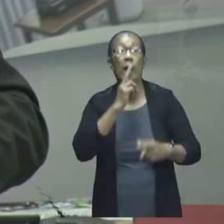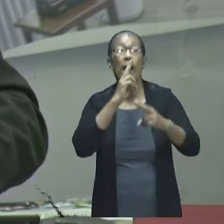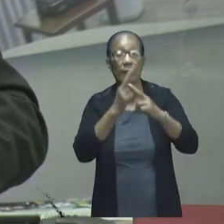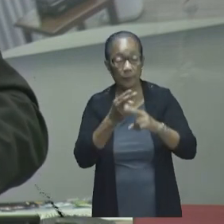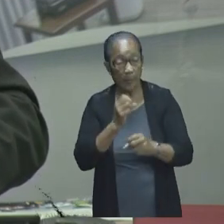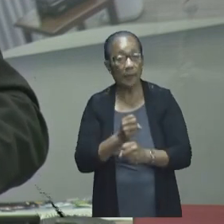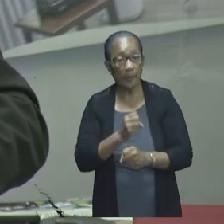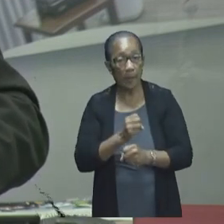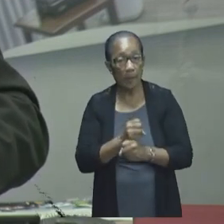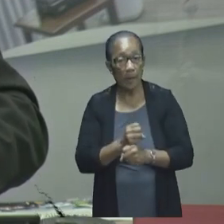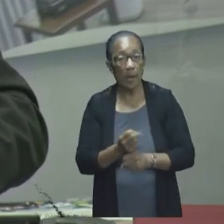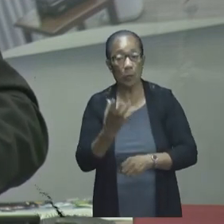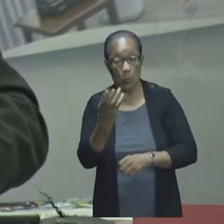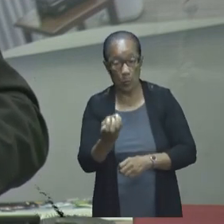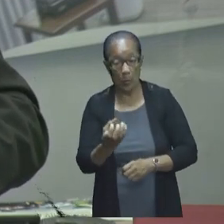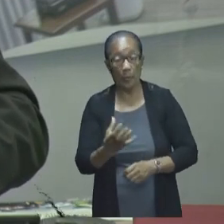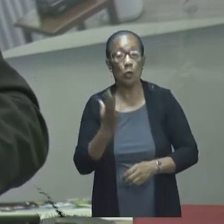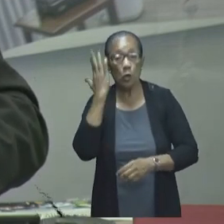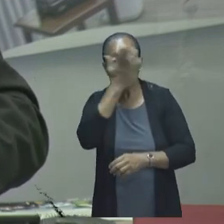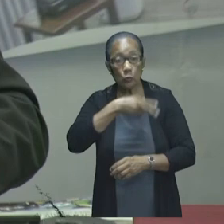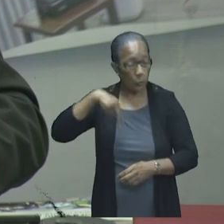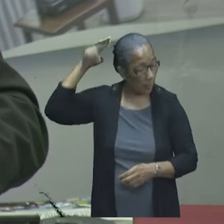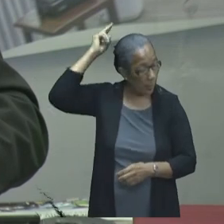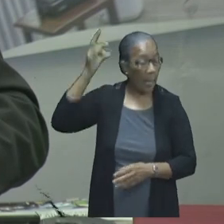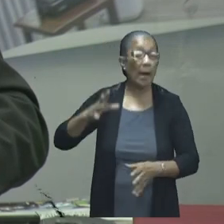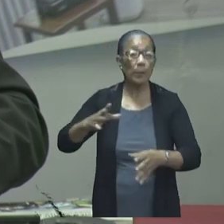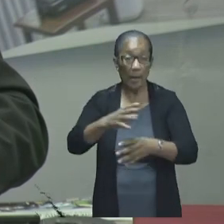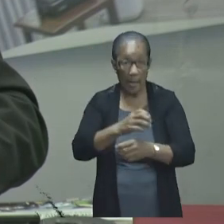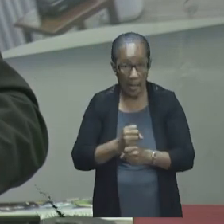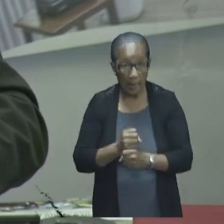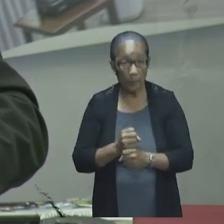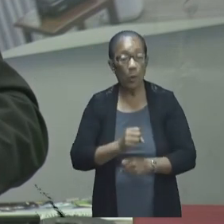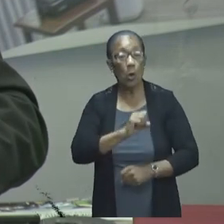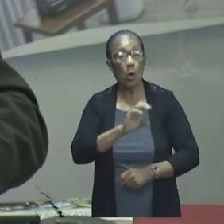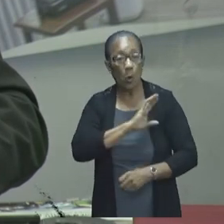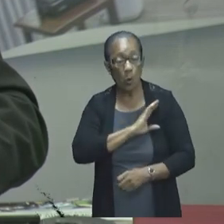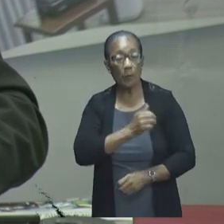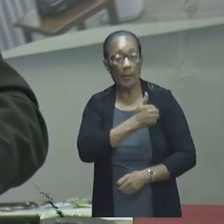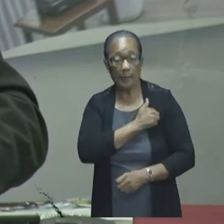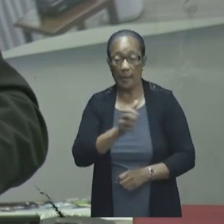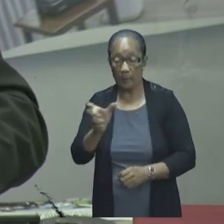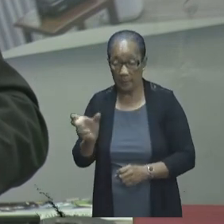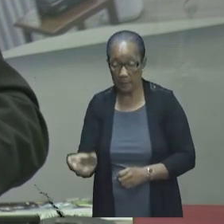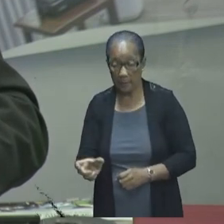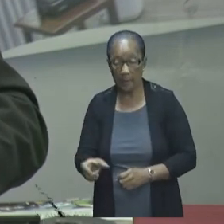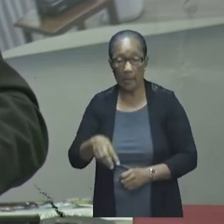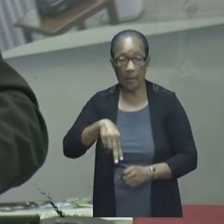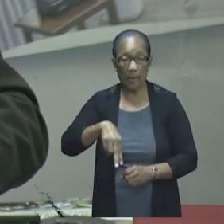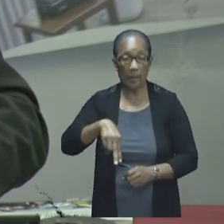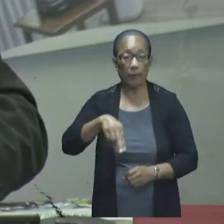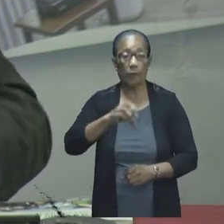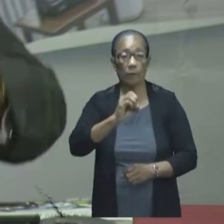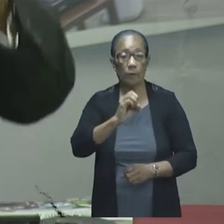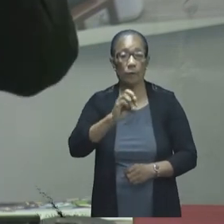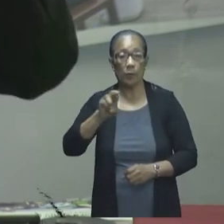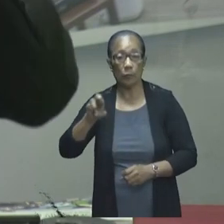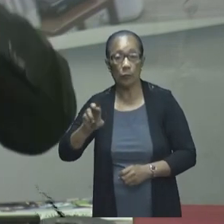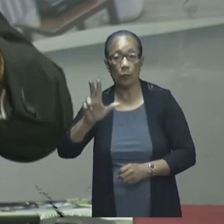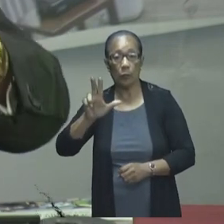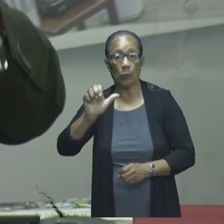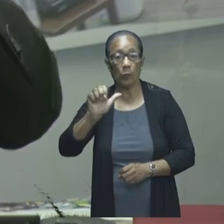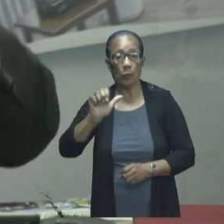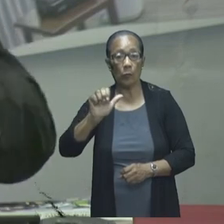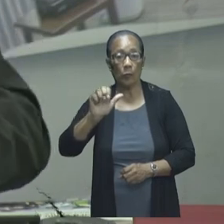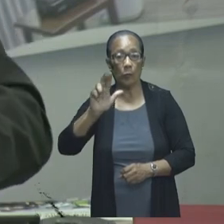om ons beter staan ik heb ook weer met de ambassadeur dieren recentelijk is gewis waar noorwegen gevraag om ons bij te staan om dit beleid te